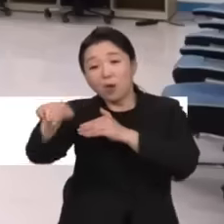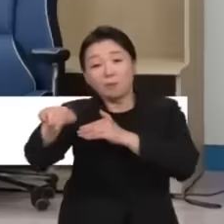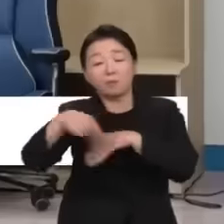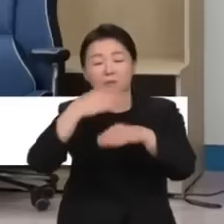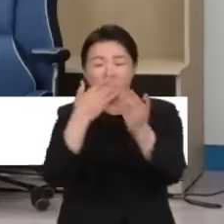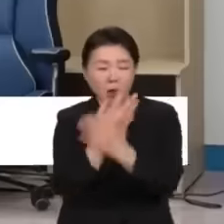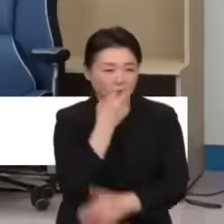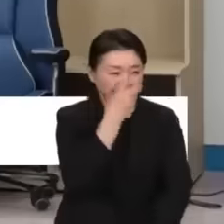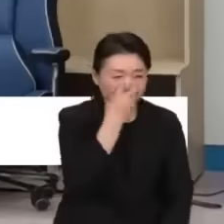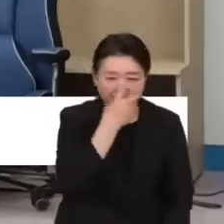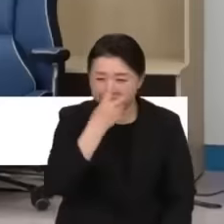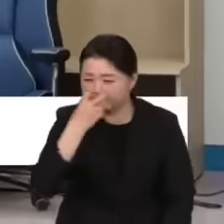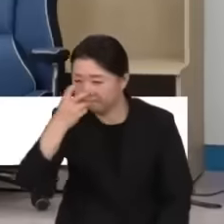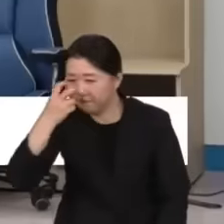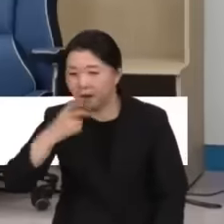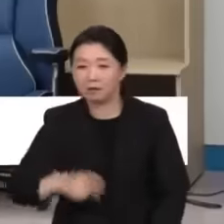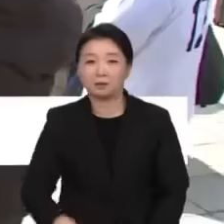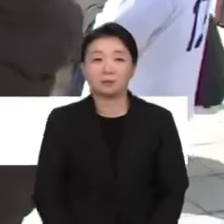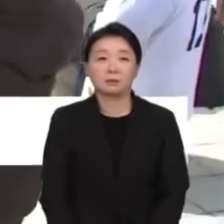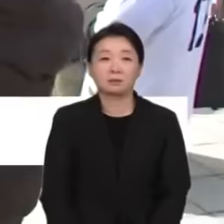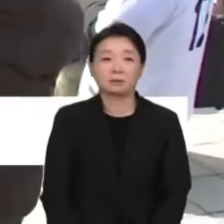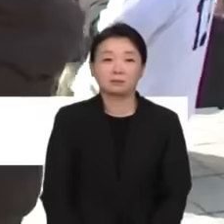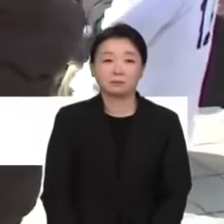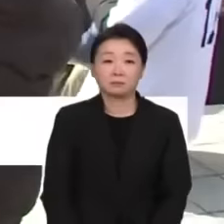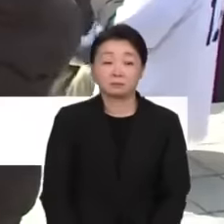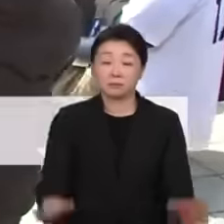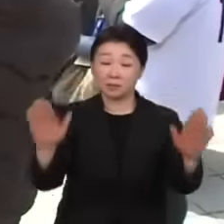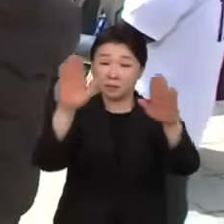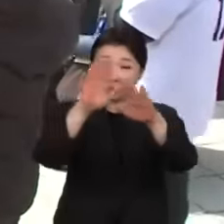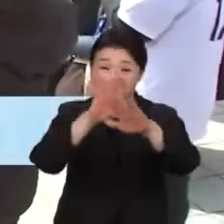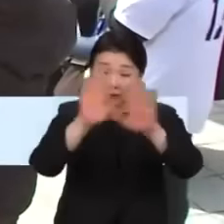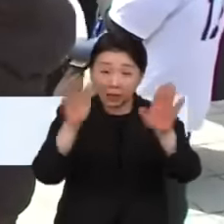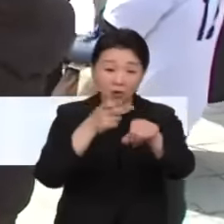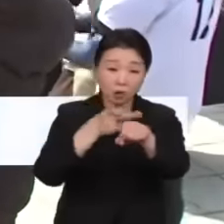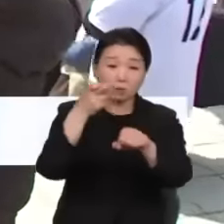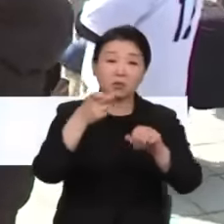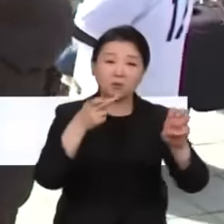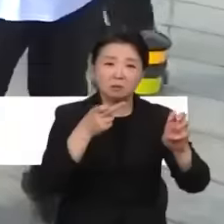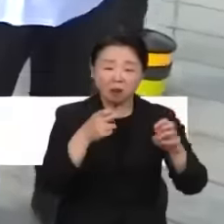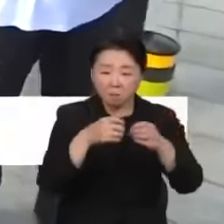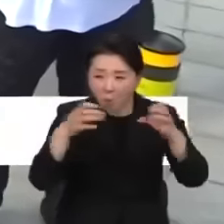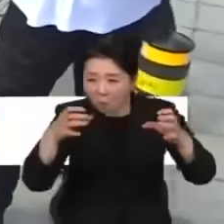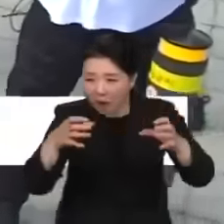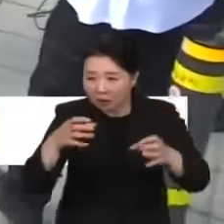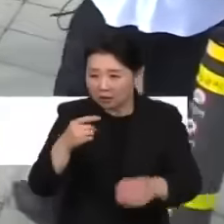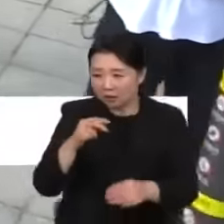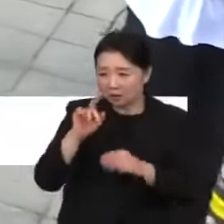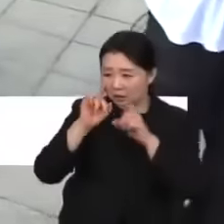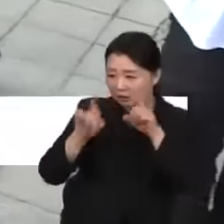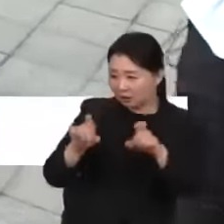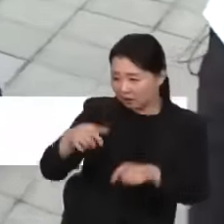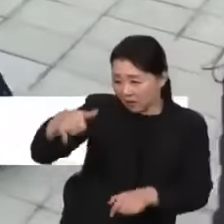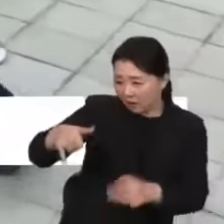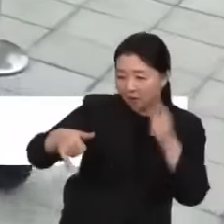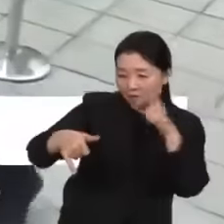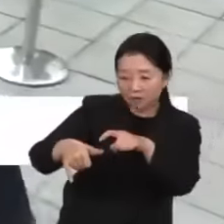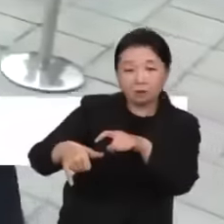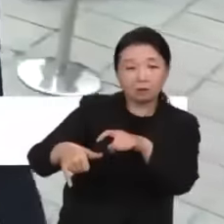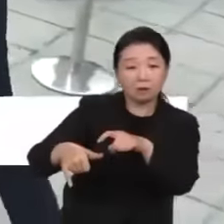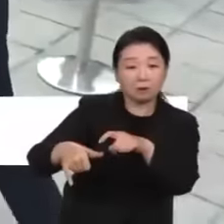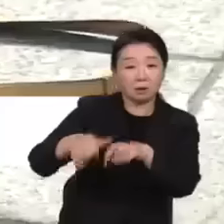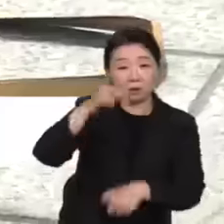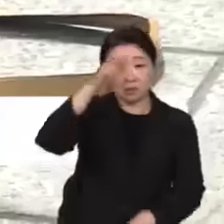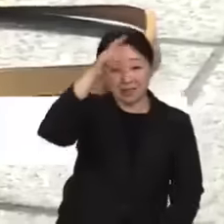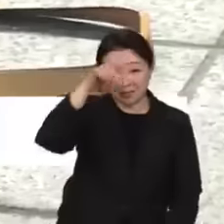외부까지 샅샅이 수색했습니다. 낮 12시 반쯤엔 폭발물로 의심되는 가방이 발견되기도 했습니다.